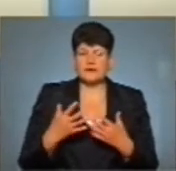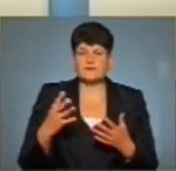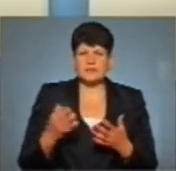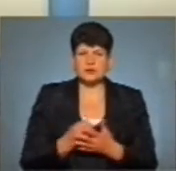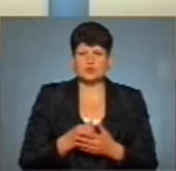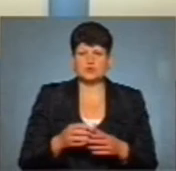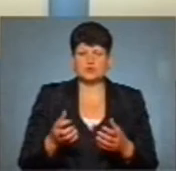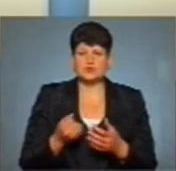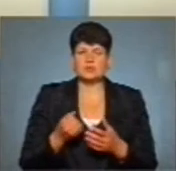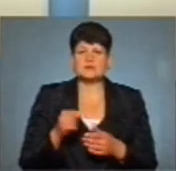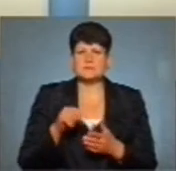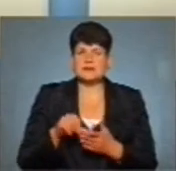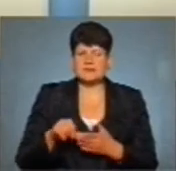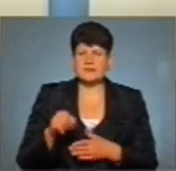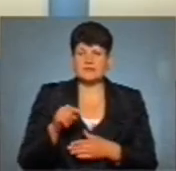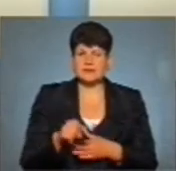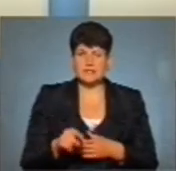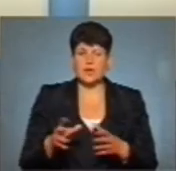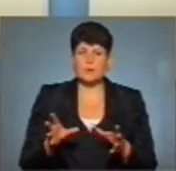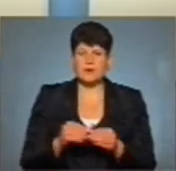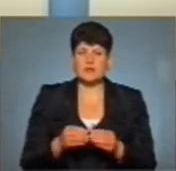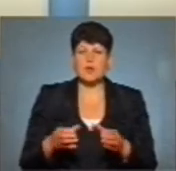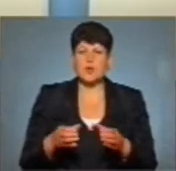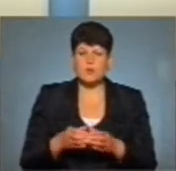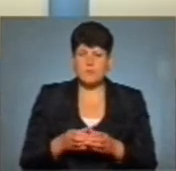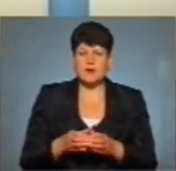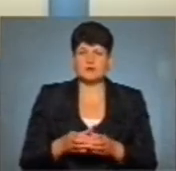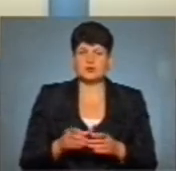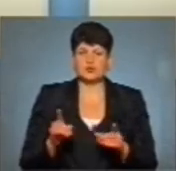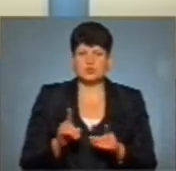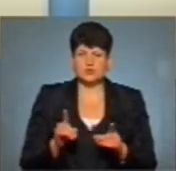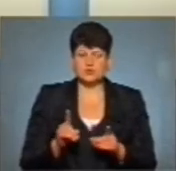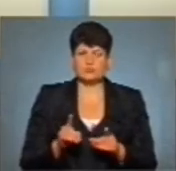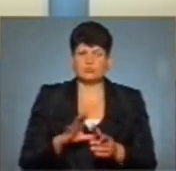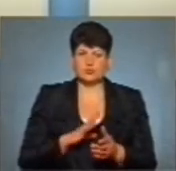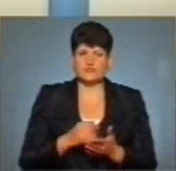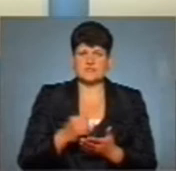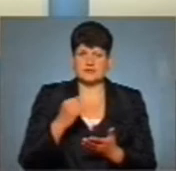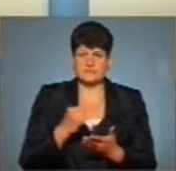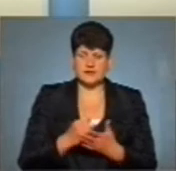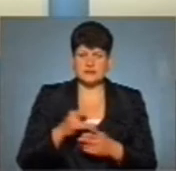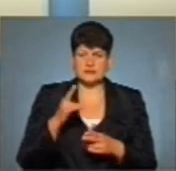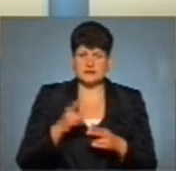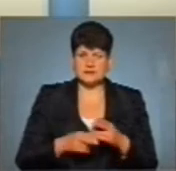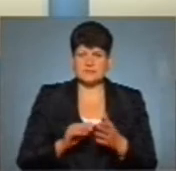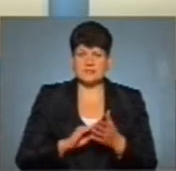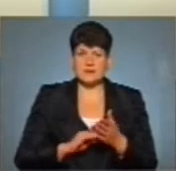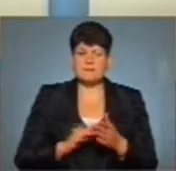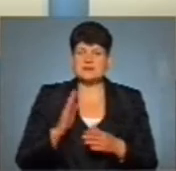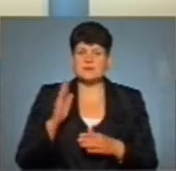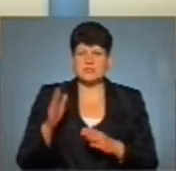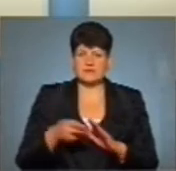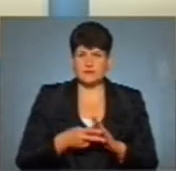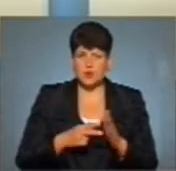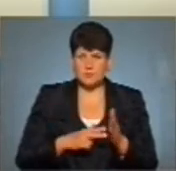з представниками тих чи інших об'єднаних громад для того, щоб врешті-решт був затверджений вже остаточна редакція перспективного плану. І